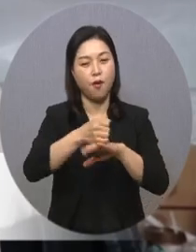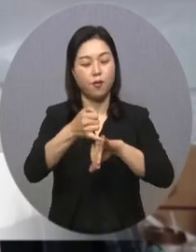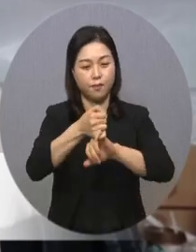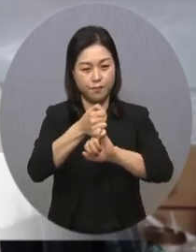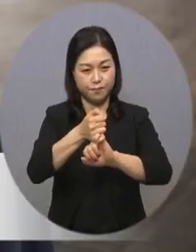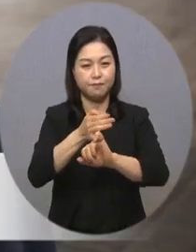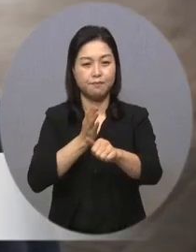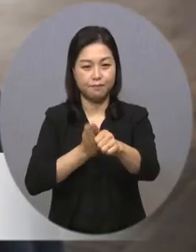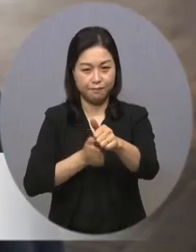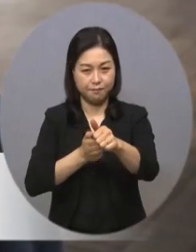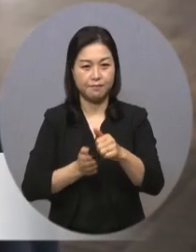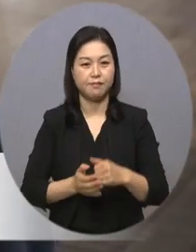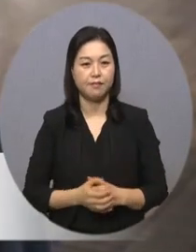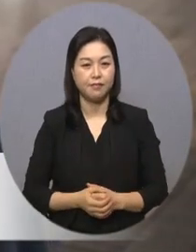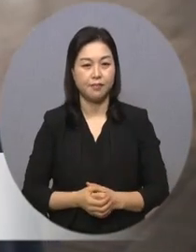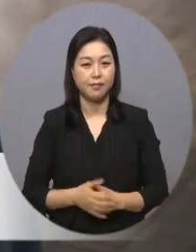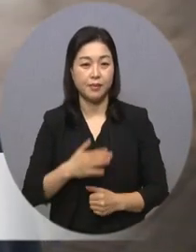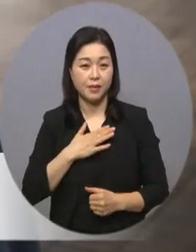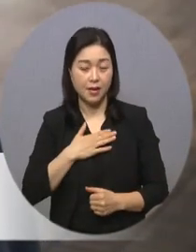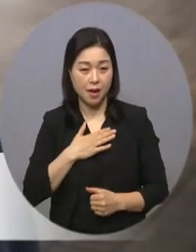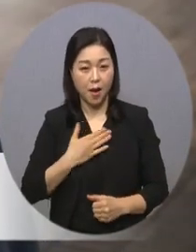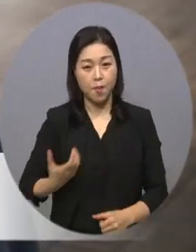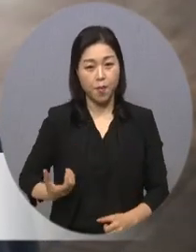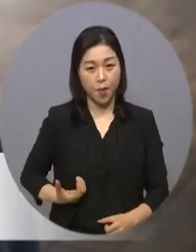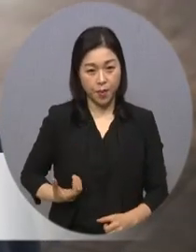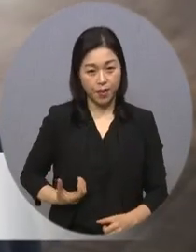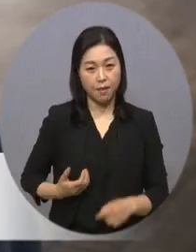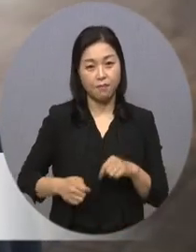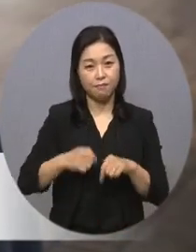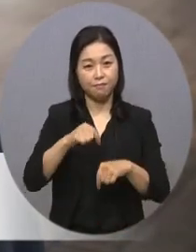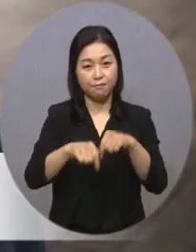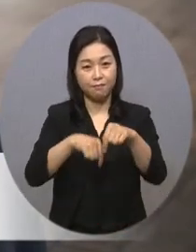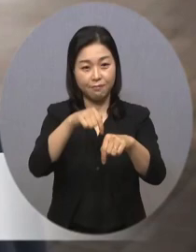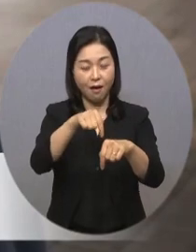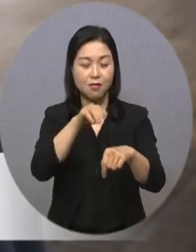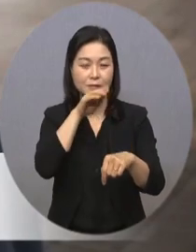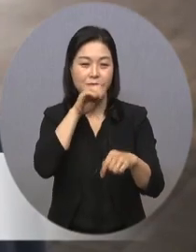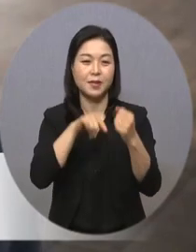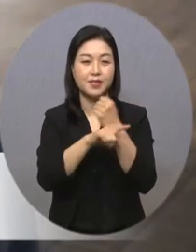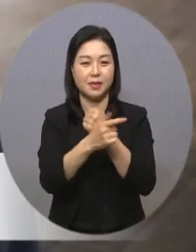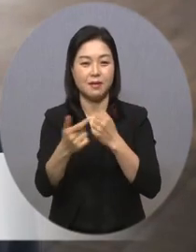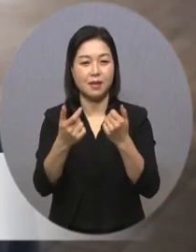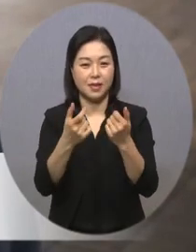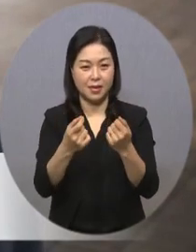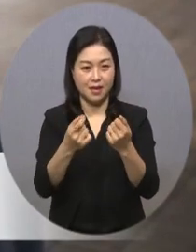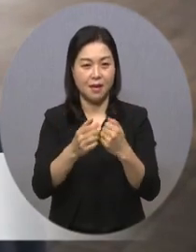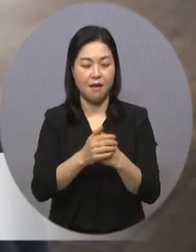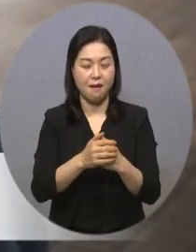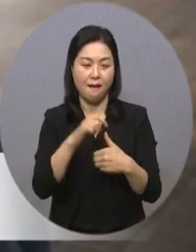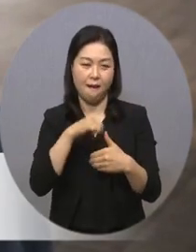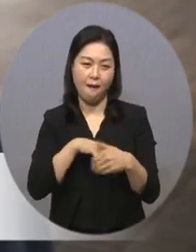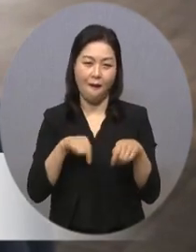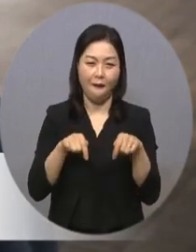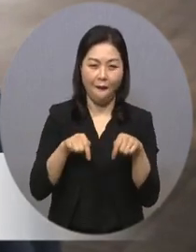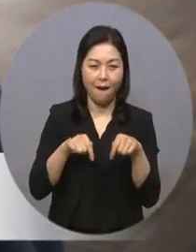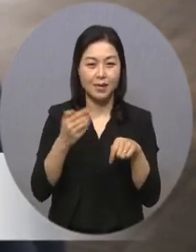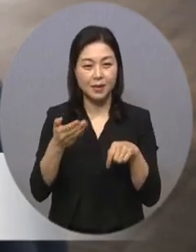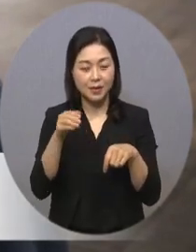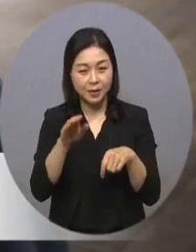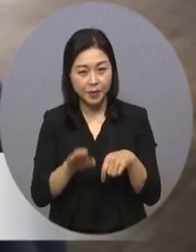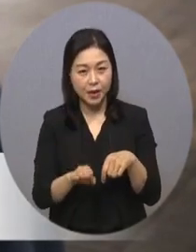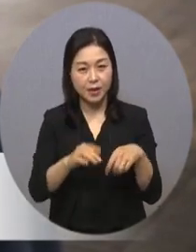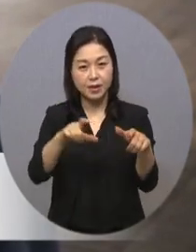바라겠습니다. 파이팅! 저희가 직접 이렇게 모델이 돼서 한다는 게 가장 의미가 있었던 것 같고요. 떨리기도 했지만